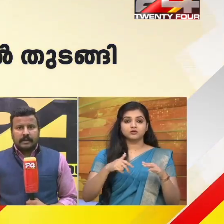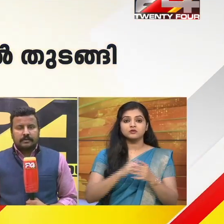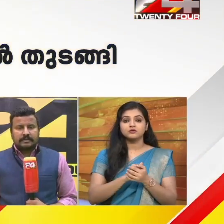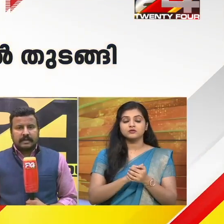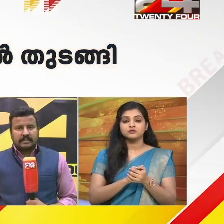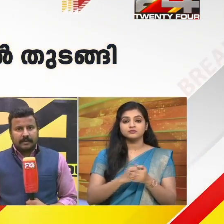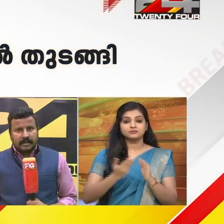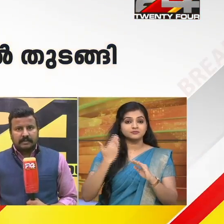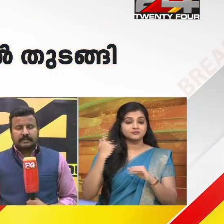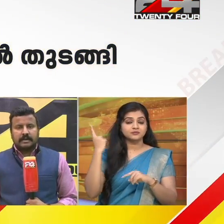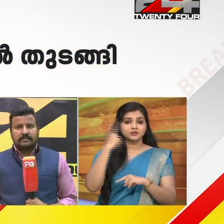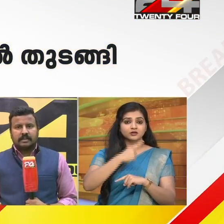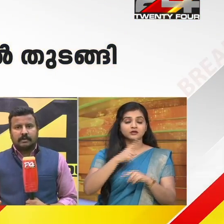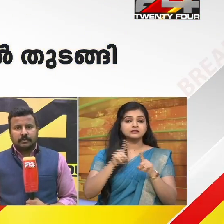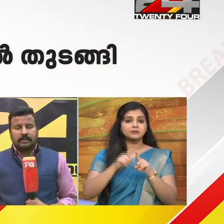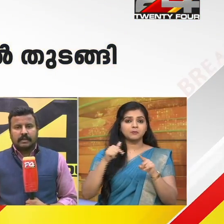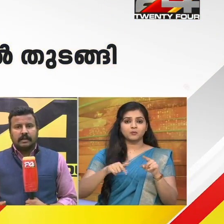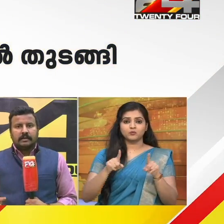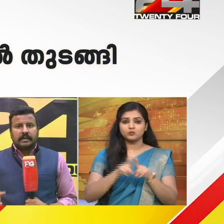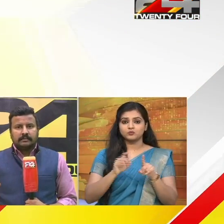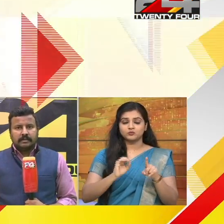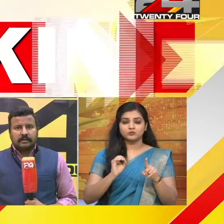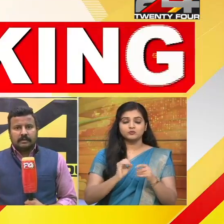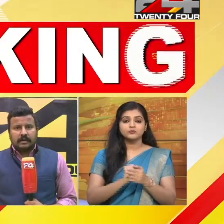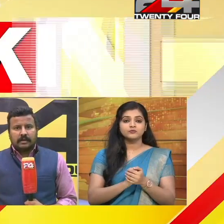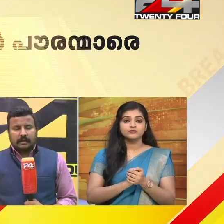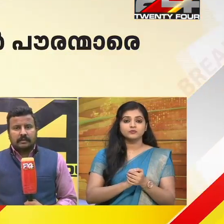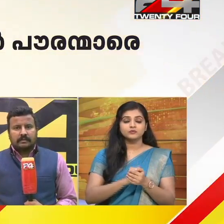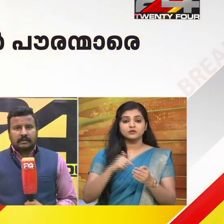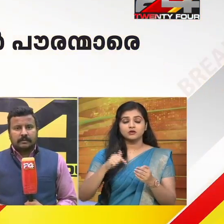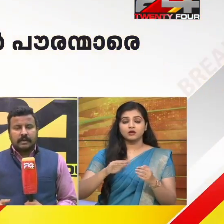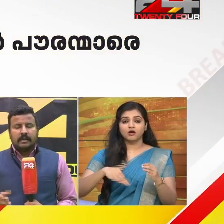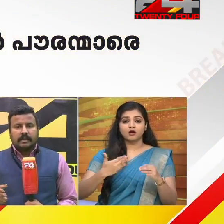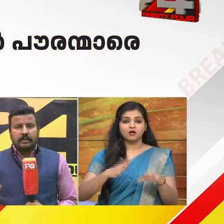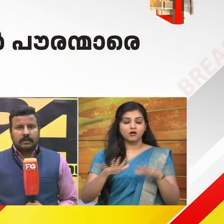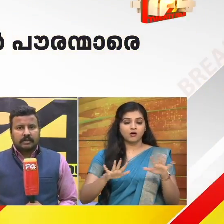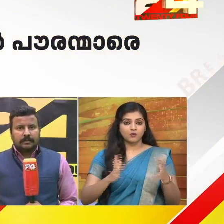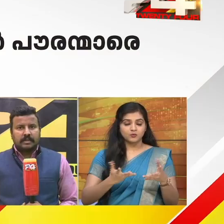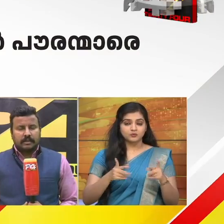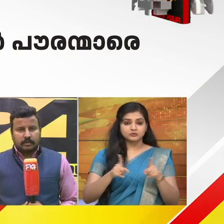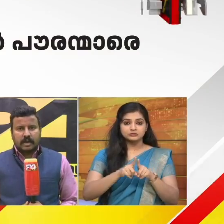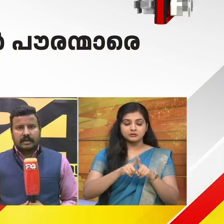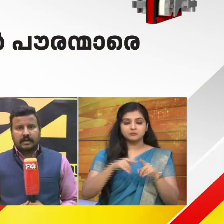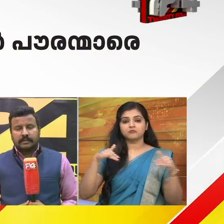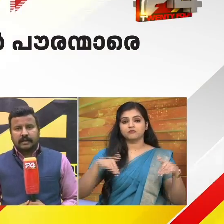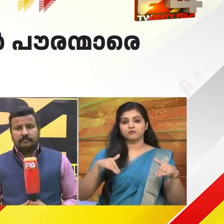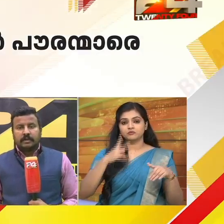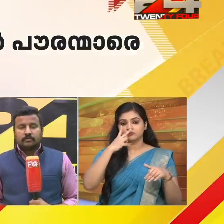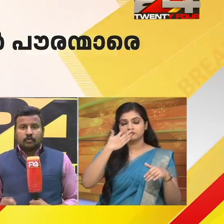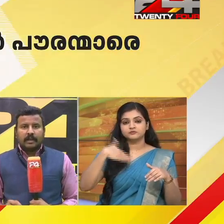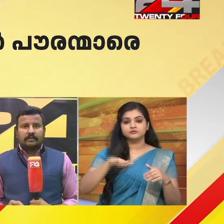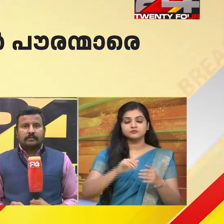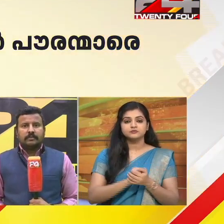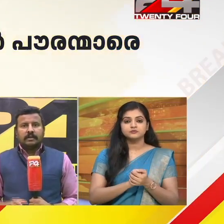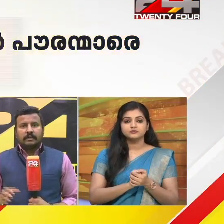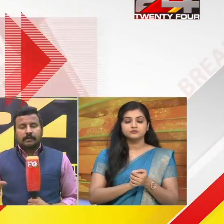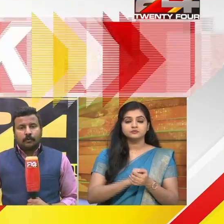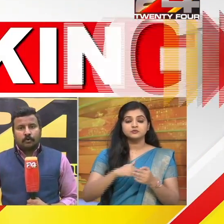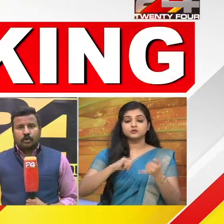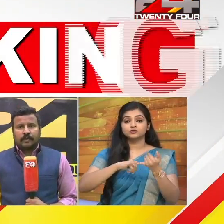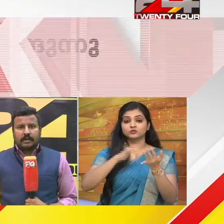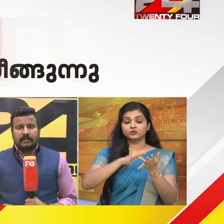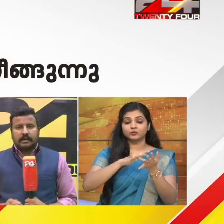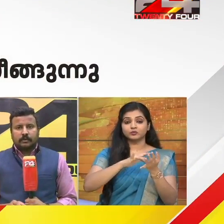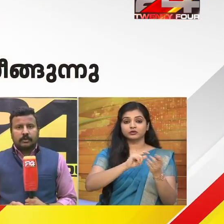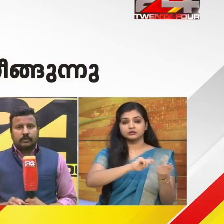കഴിഞ്ഞ ദിവസം സാഹചര്യമല്ല ഇന്നത്തെ സാഹചര്യം, അതുകൊണ്ട് തന്നെ എന്ത് ആണ് അടുത്ത നടപടി എന്നുള്ളതാണ് നമുക്കിനി നോക്കിക്കാണേണ്ടത്. എന്തായാലും സുമിയിൽ നിന്നും ഇവർ